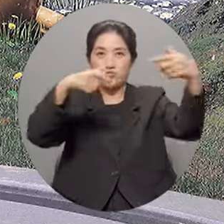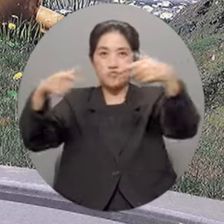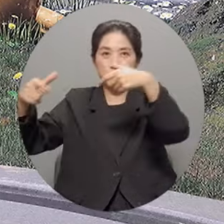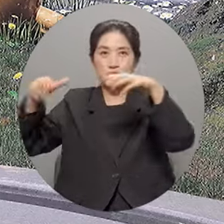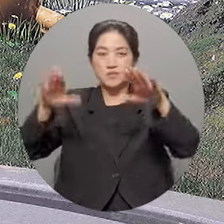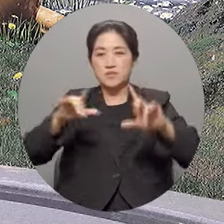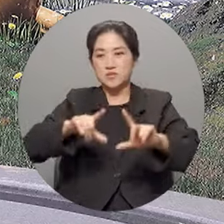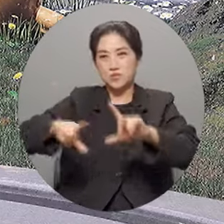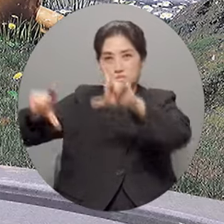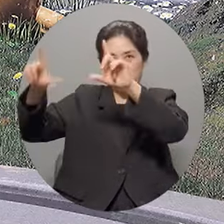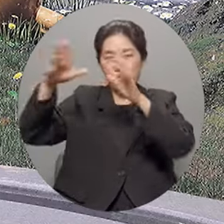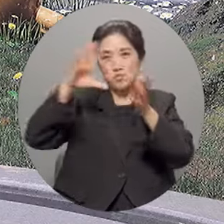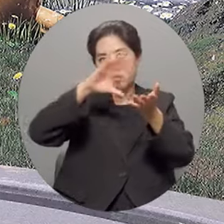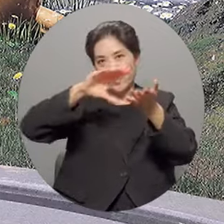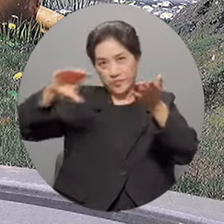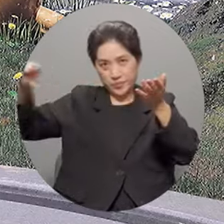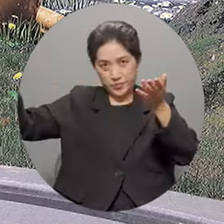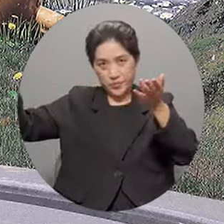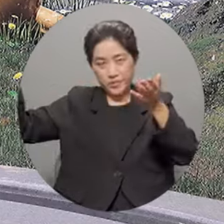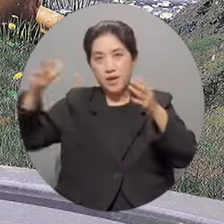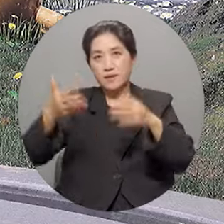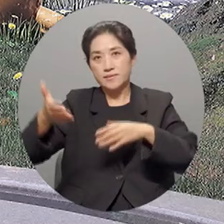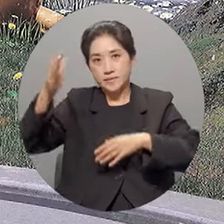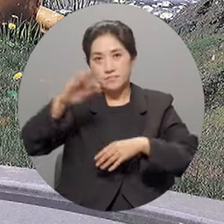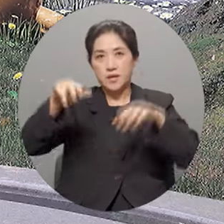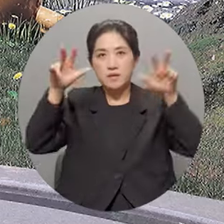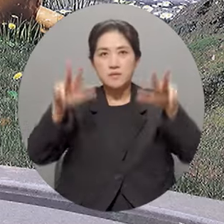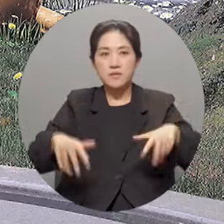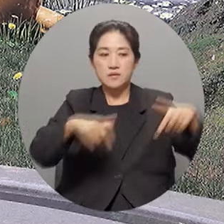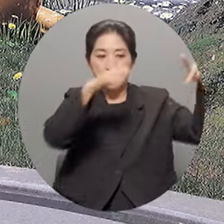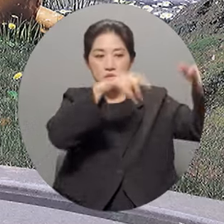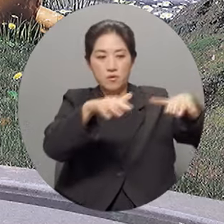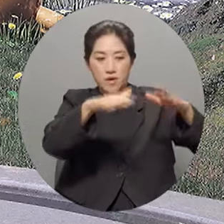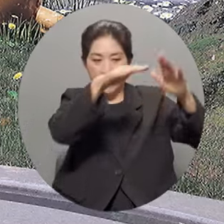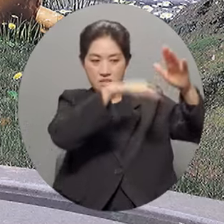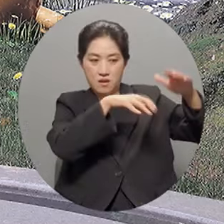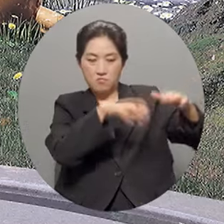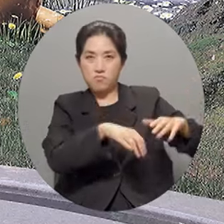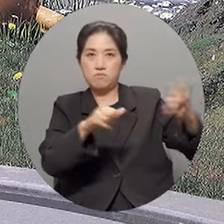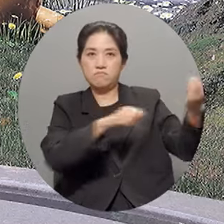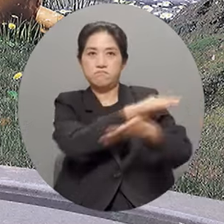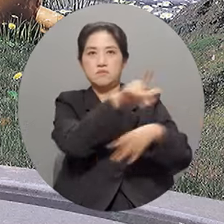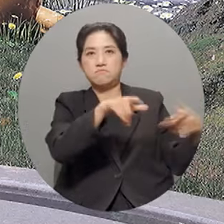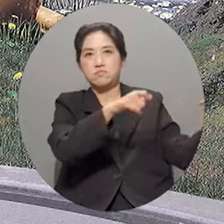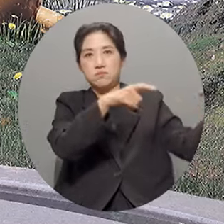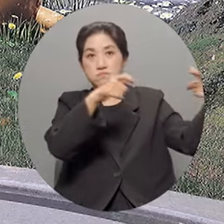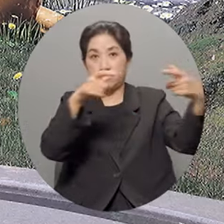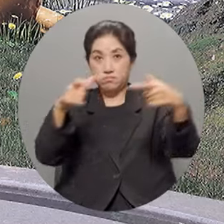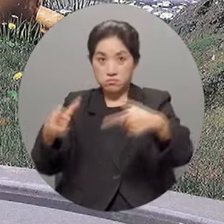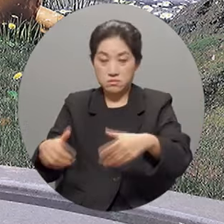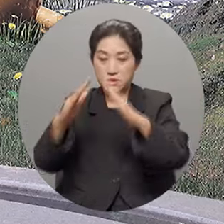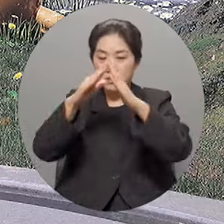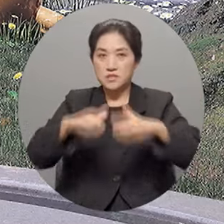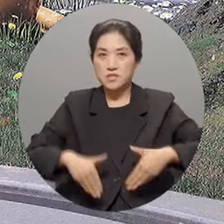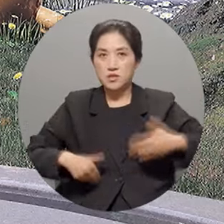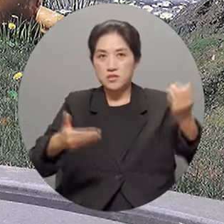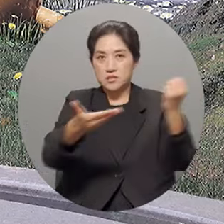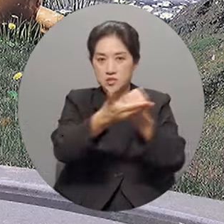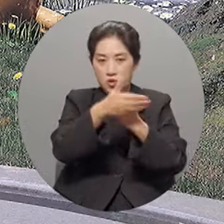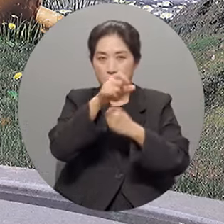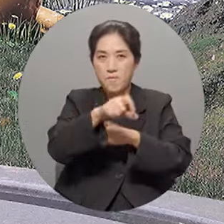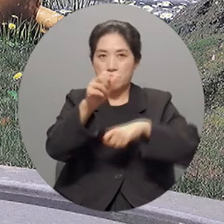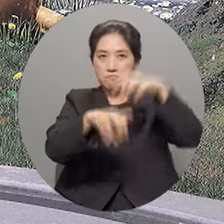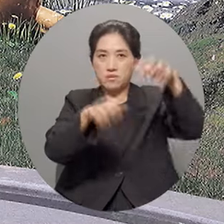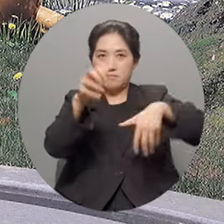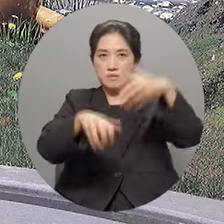동쪽으로 빠져 나간 상태입니다 하지만 이제는 서회 남부 회상에서 발달한 비구름이 보입니다 전남 섬 지방에 비를